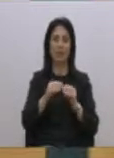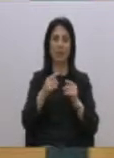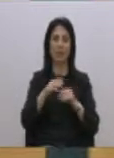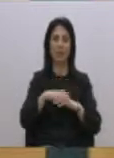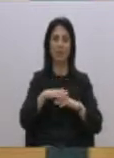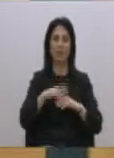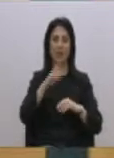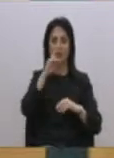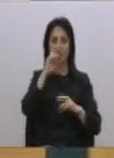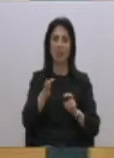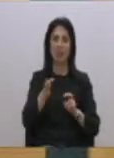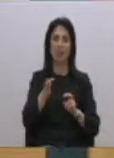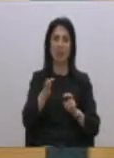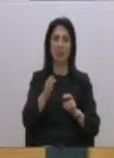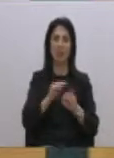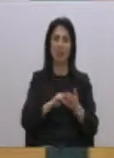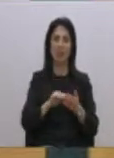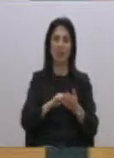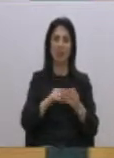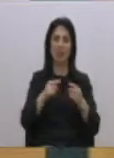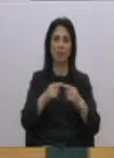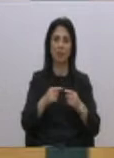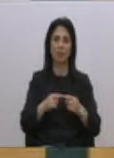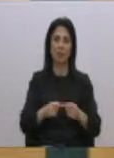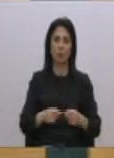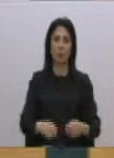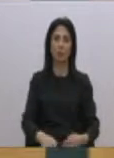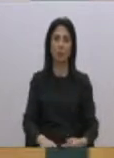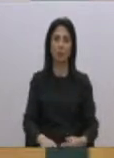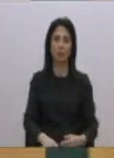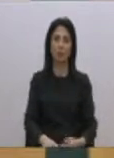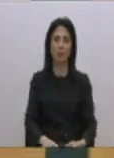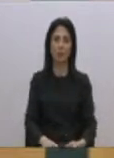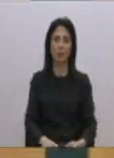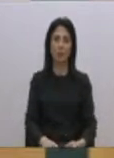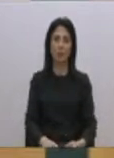დისციპლინურ გადაცდომას იქნება აქციით დაზუსტებული.